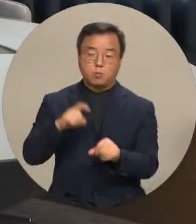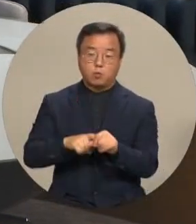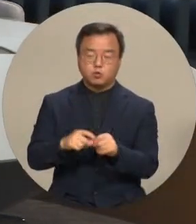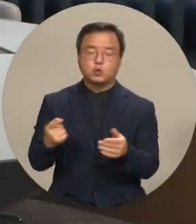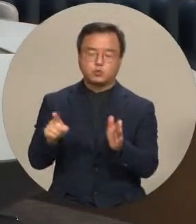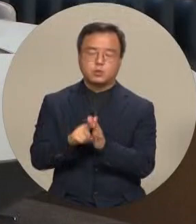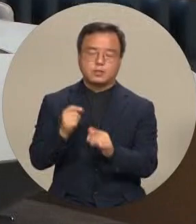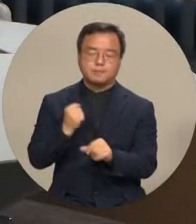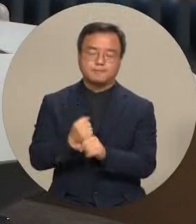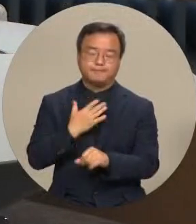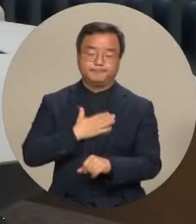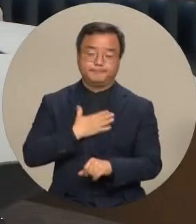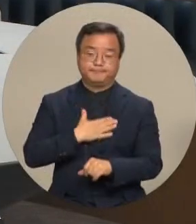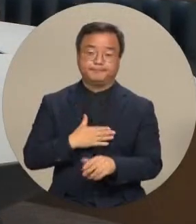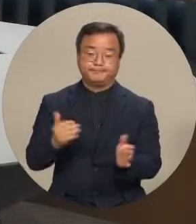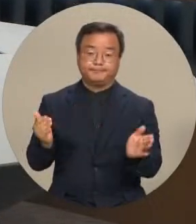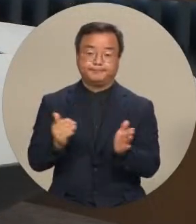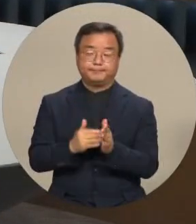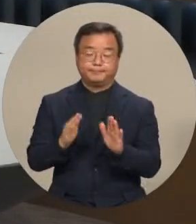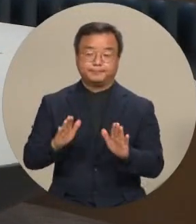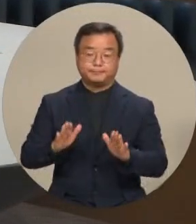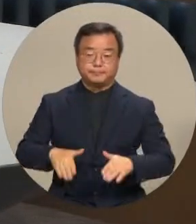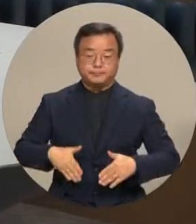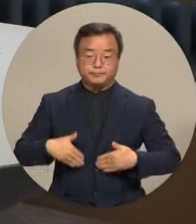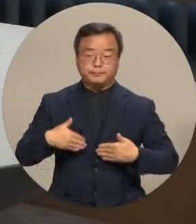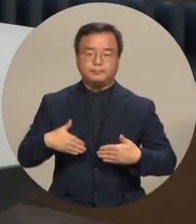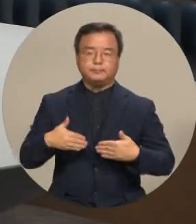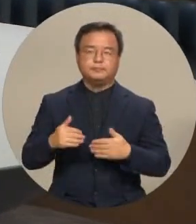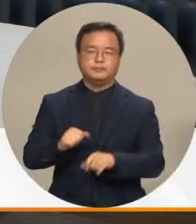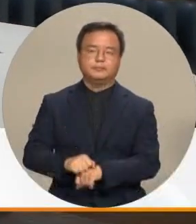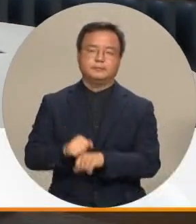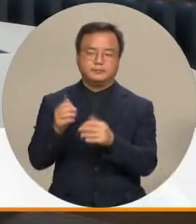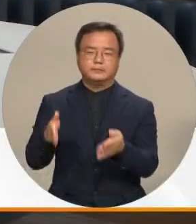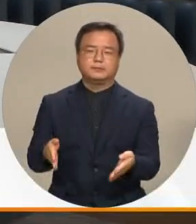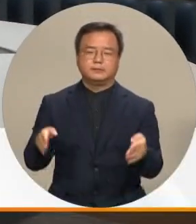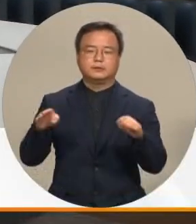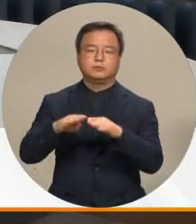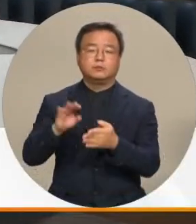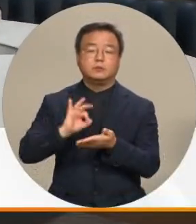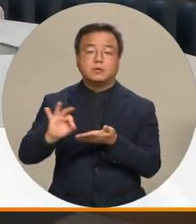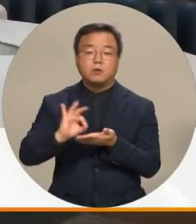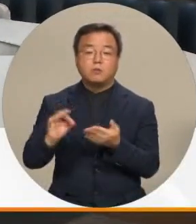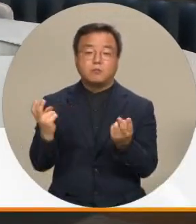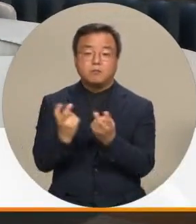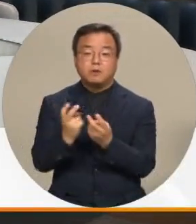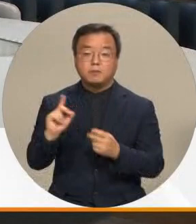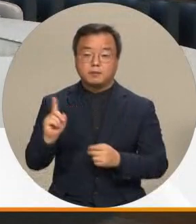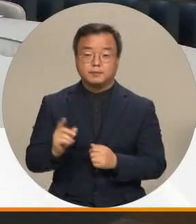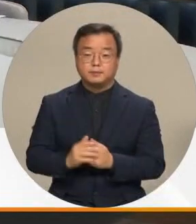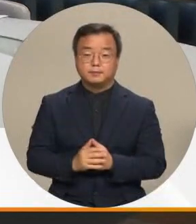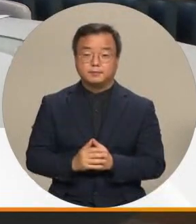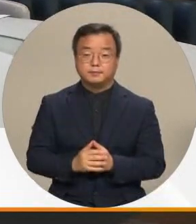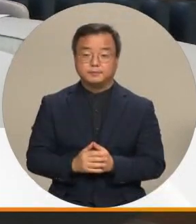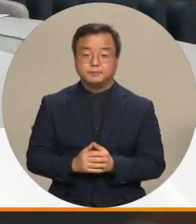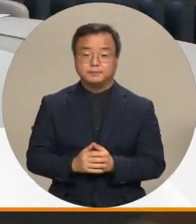만든 곳이라고 말씀해 주셨는데요 그렇다면이 온기창고는 어떻게 이용을 할 수가 있습니까 예